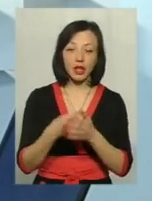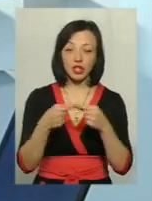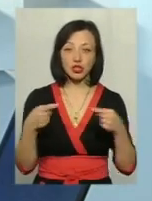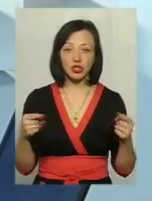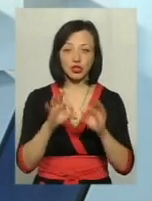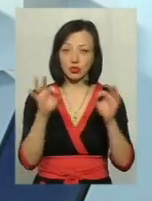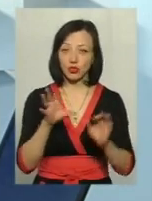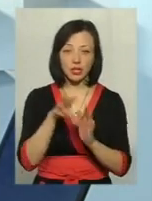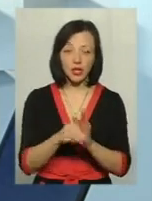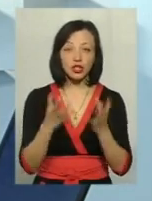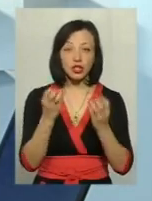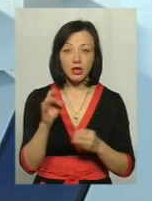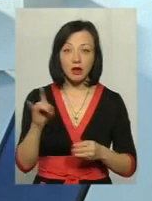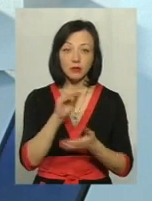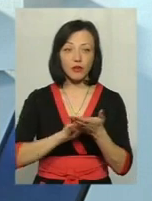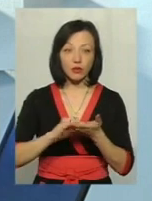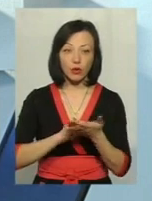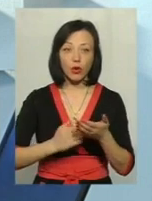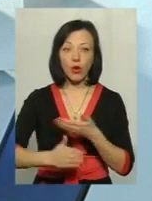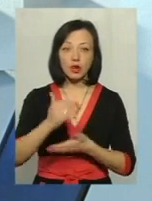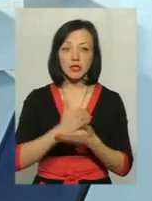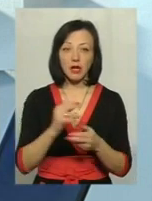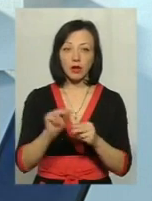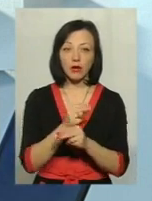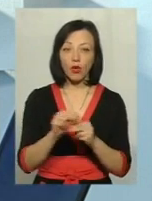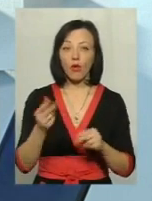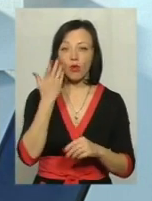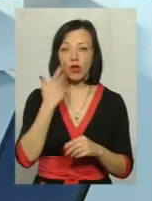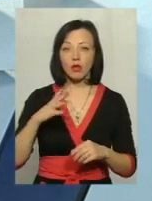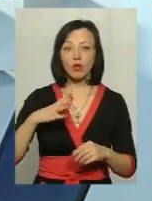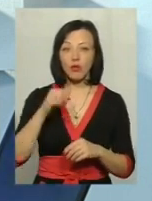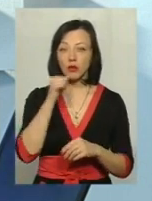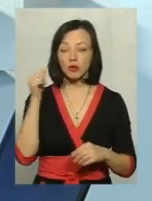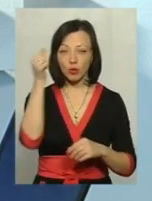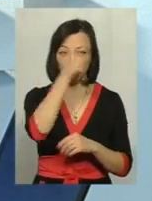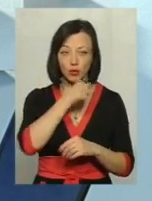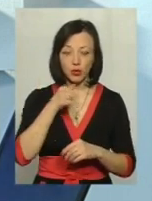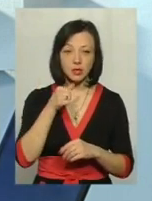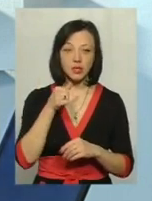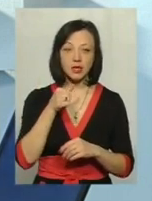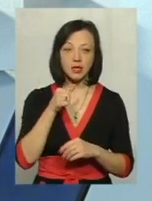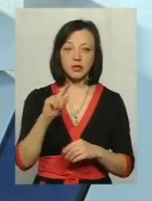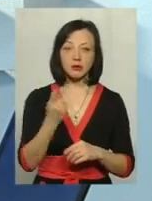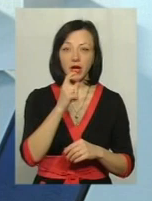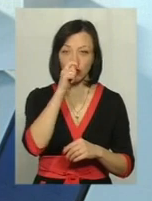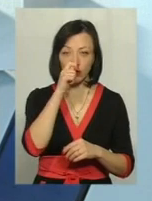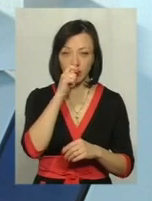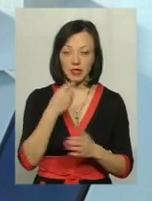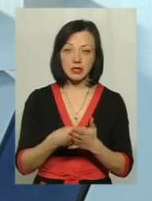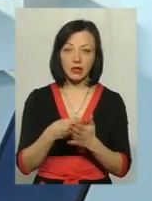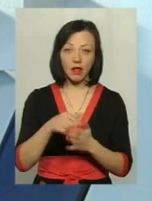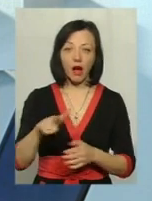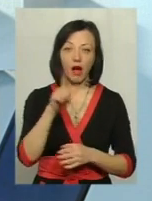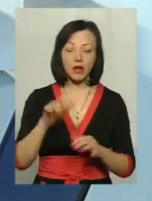нічого не закладає. Ще раз повторюю, що останнє коригування, коли було в минулому році, з 1 квітня ціна